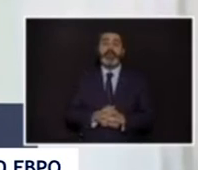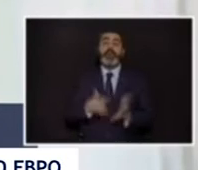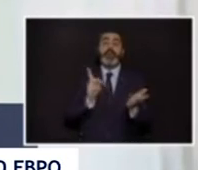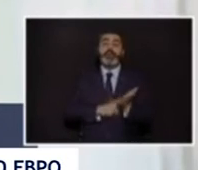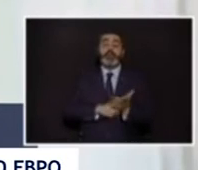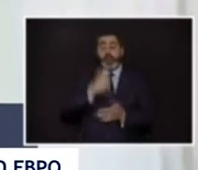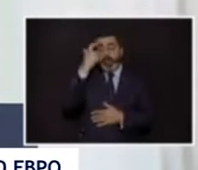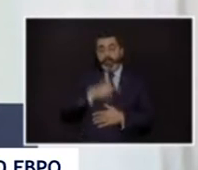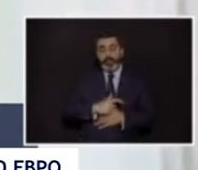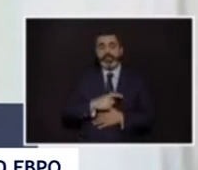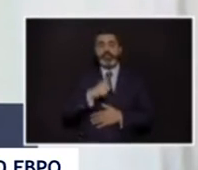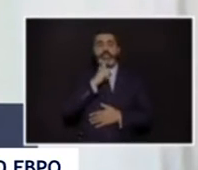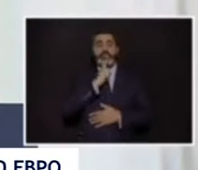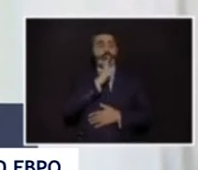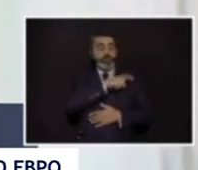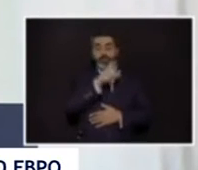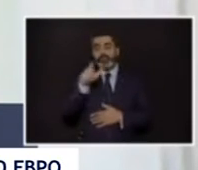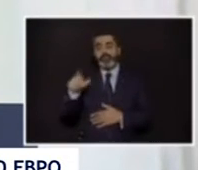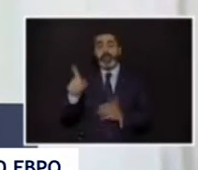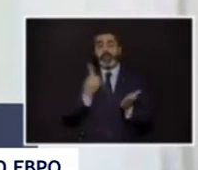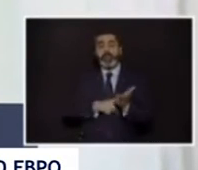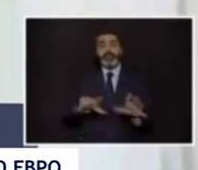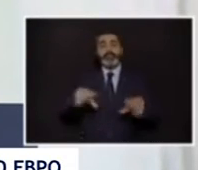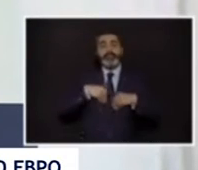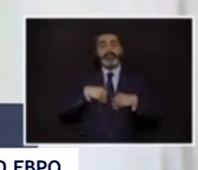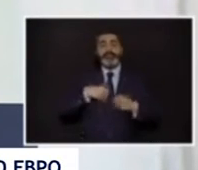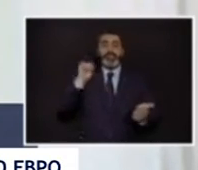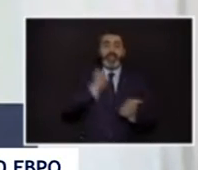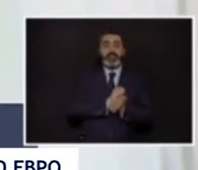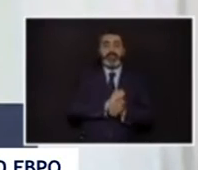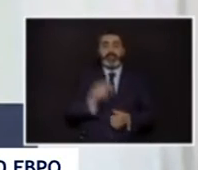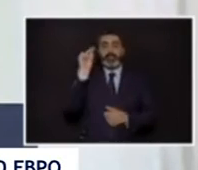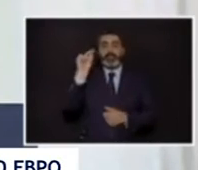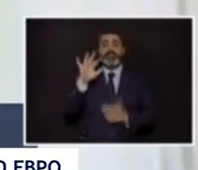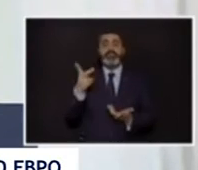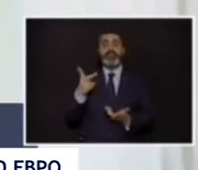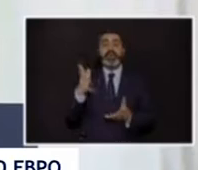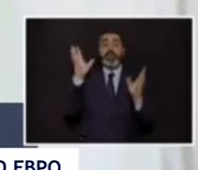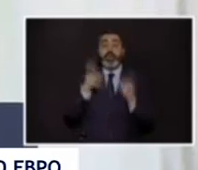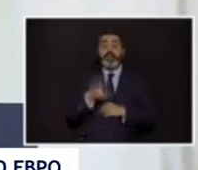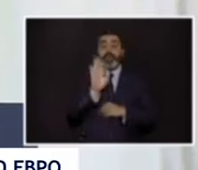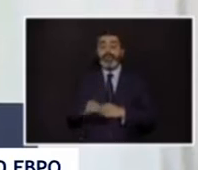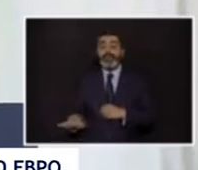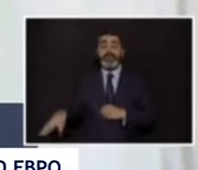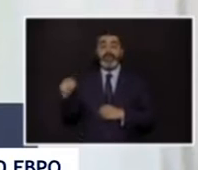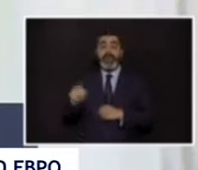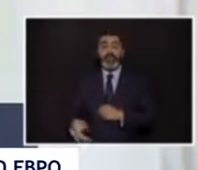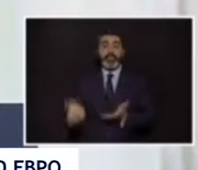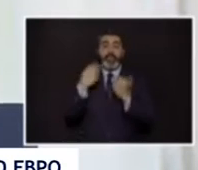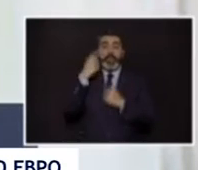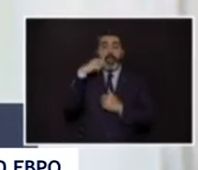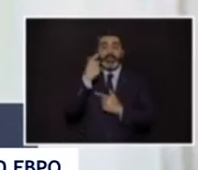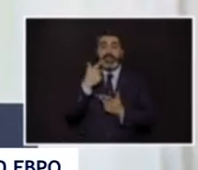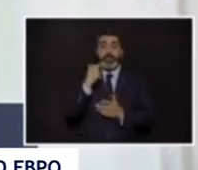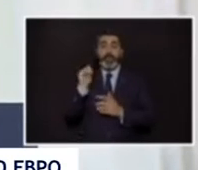και ομού μαζί με τους άλλους θεσμούς είναι να έχουμε μια στρατηγική για τους ασυνόδευτους ανήλικους, τα